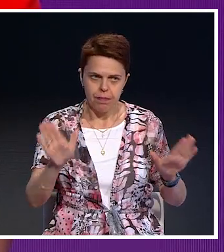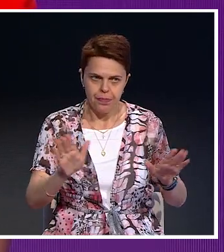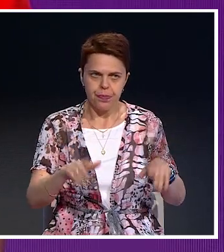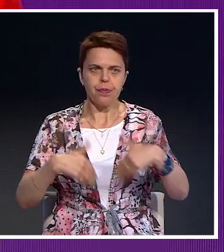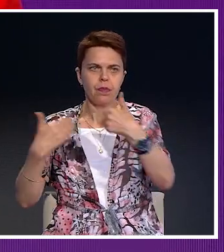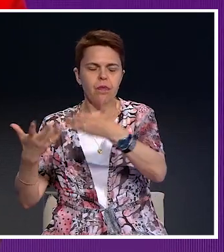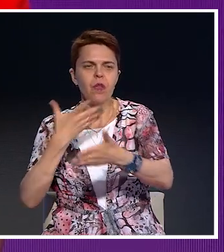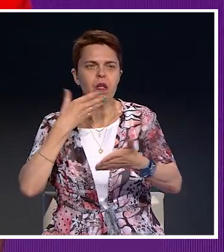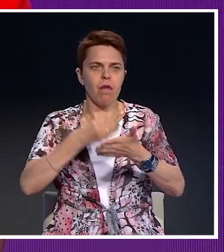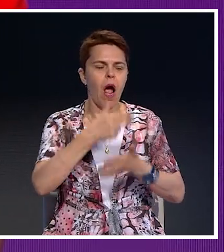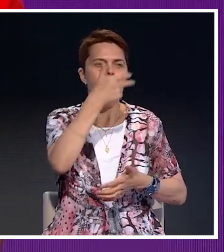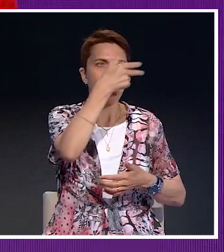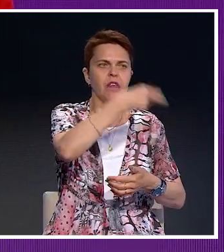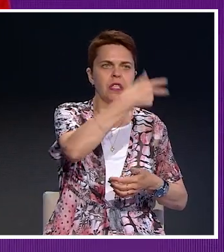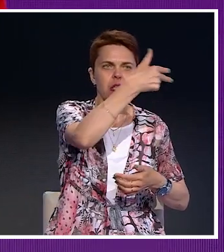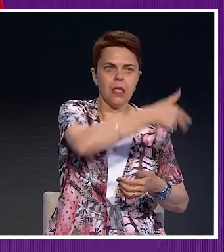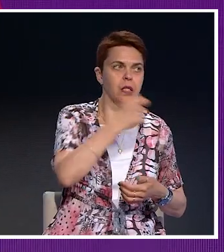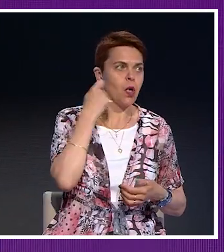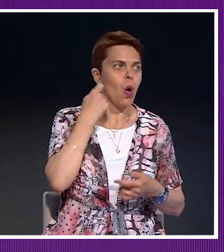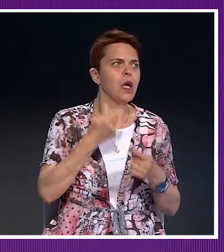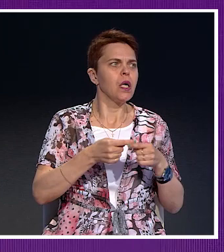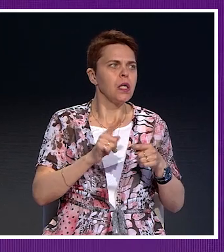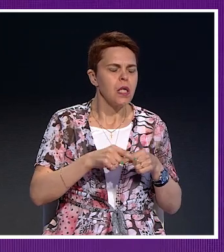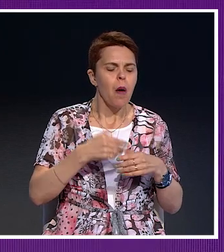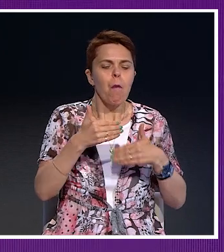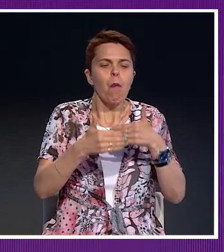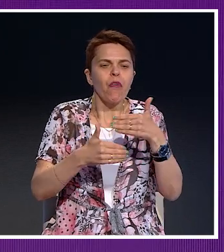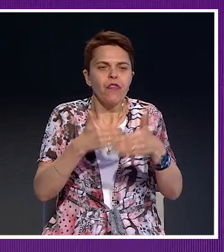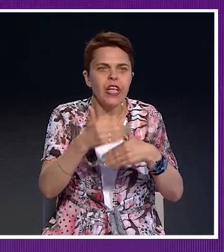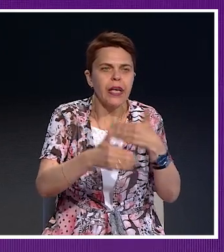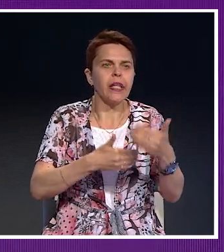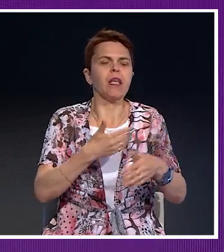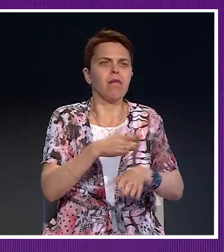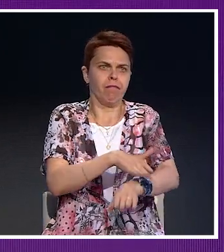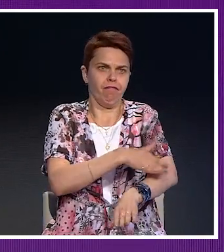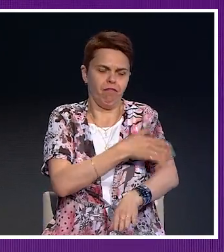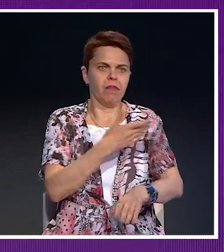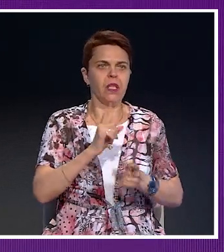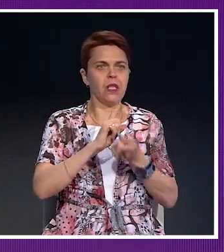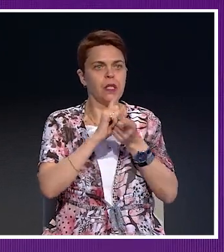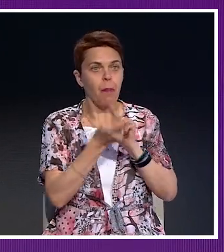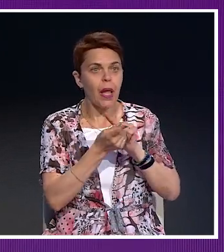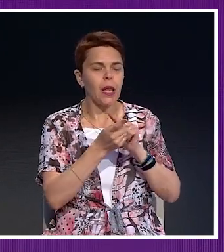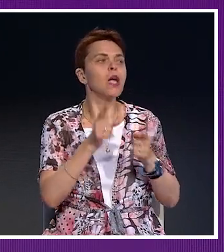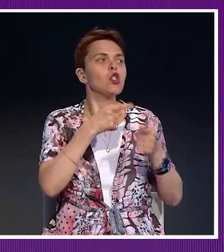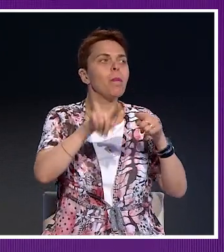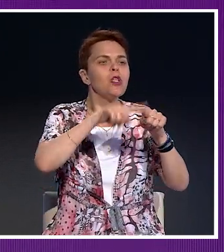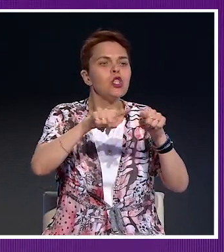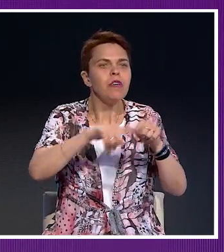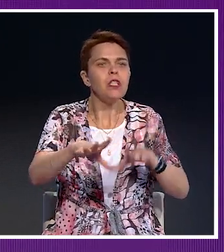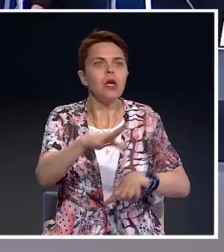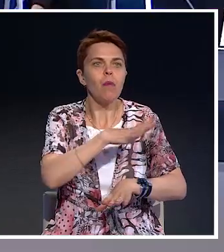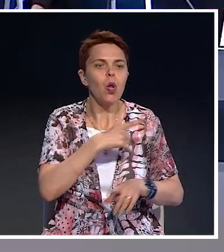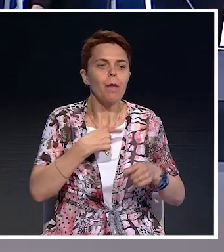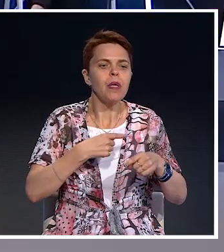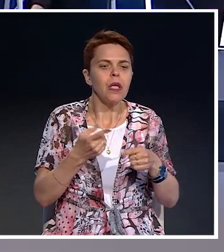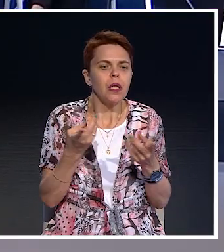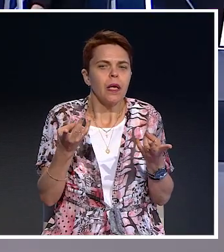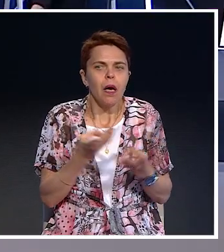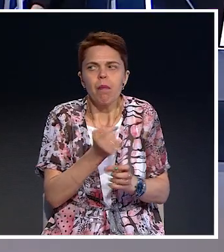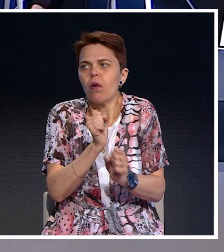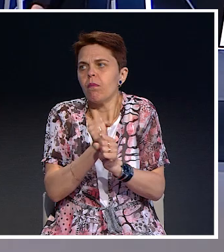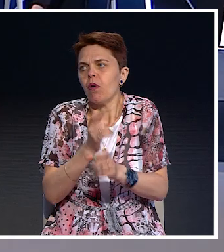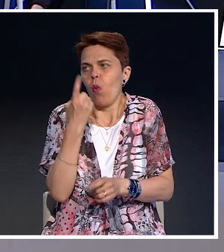за останніх 20-30 років. Так, це повільні зміни, але вони відбуваються. Для того, аби вони відбувалися швидше, мені видається, що треба